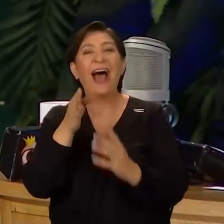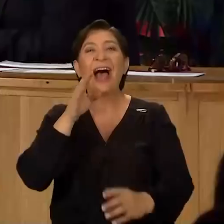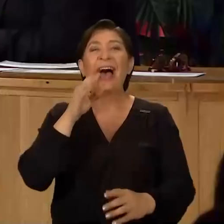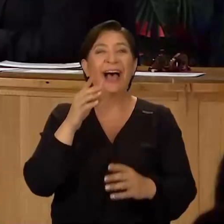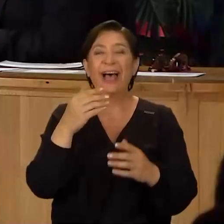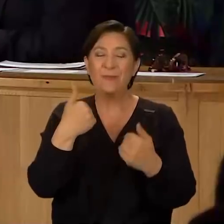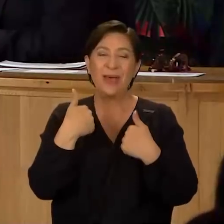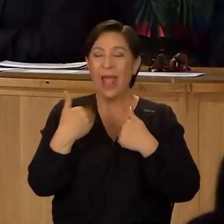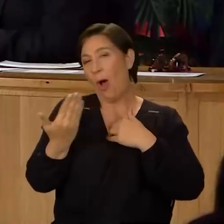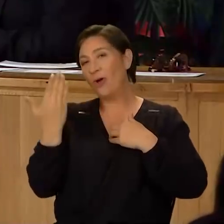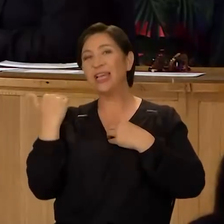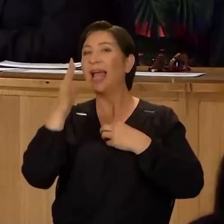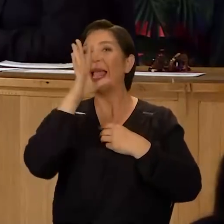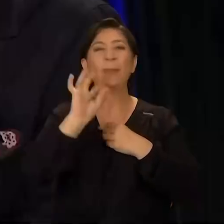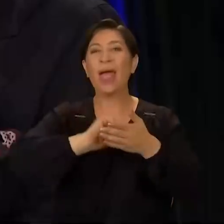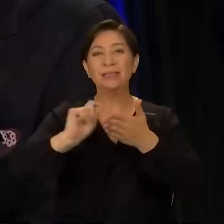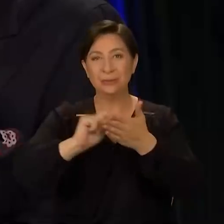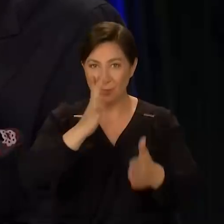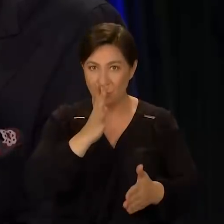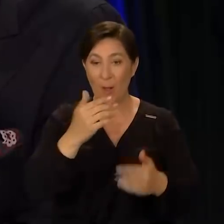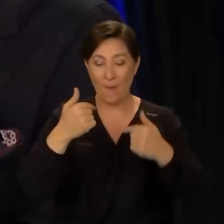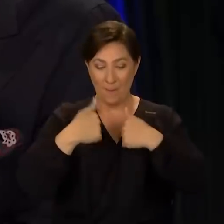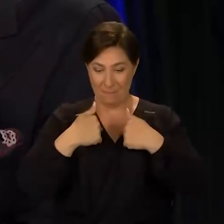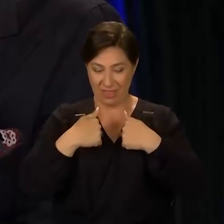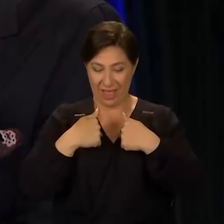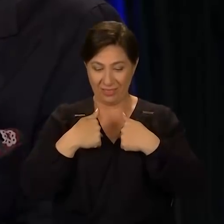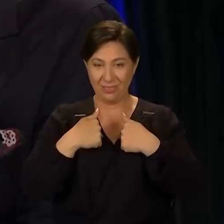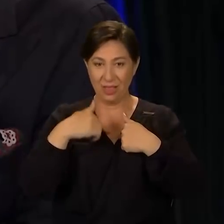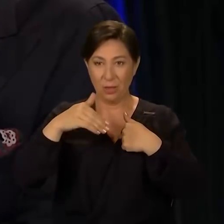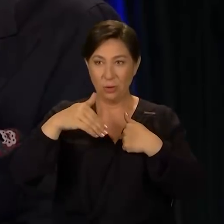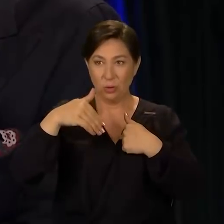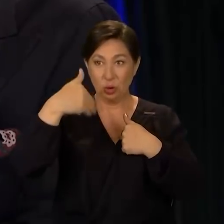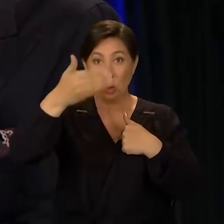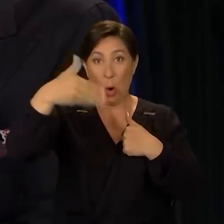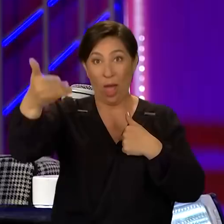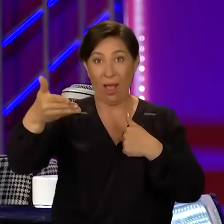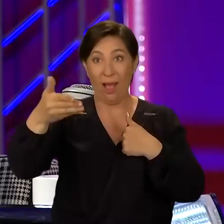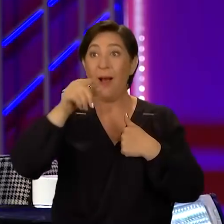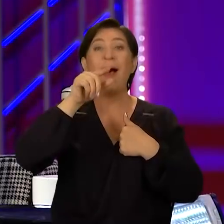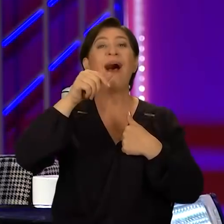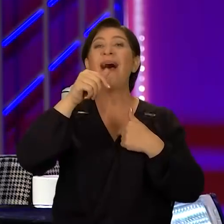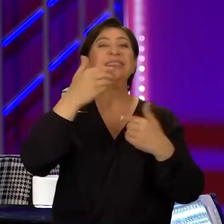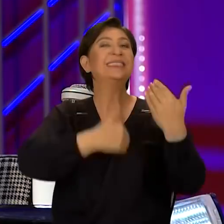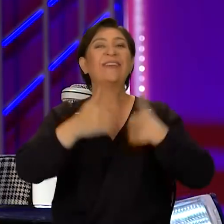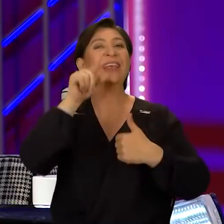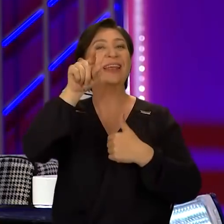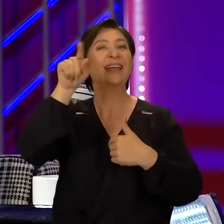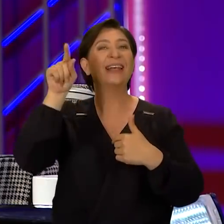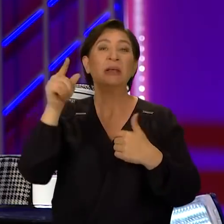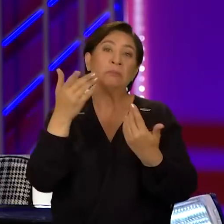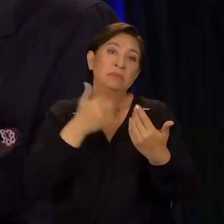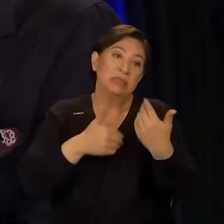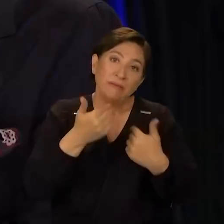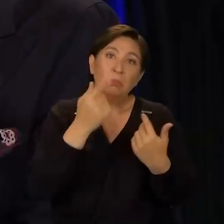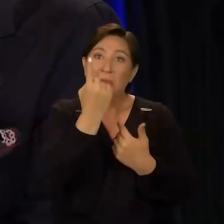arada bir yani benden önce kimlere yazdığını biliyorum. Benden sonra olan kişi ya